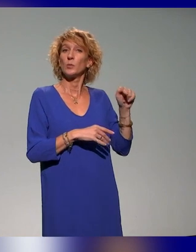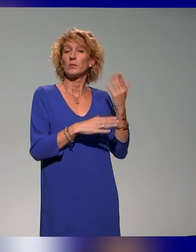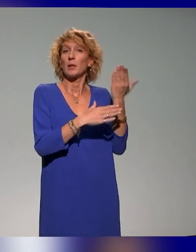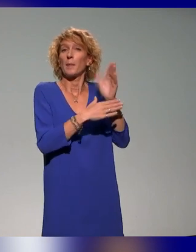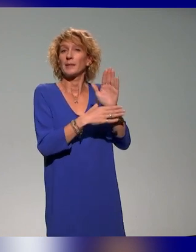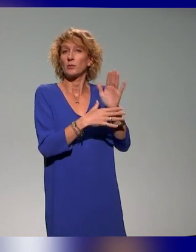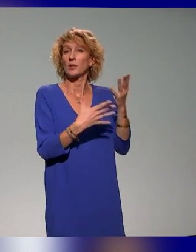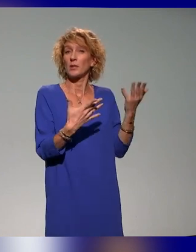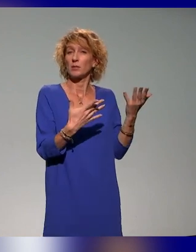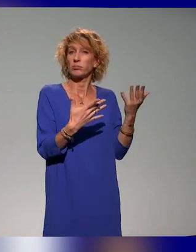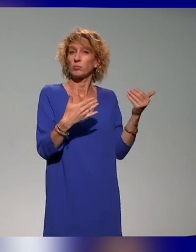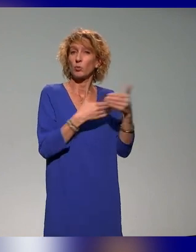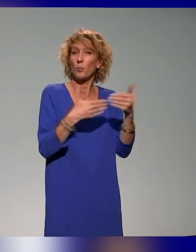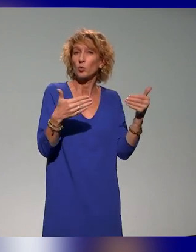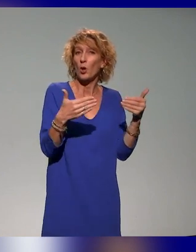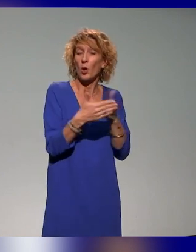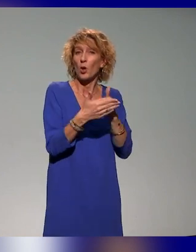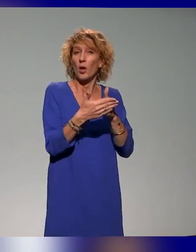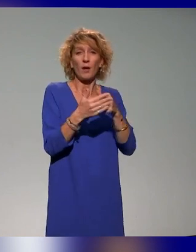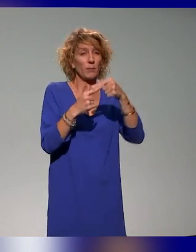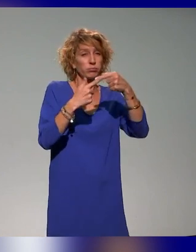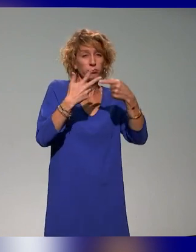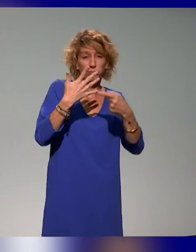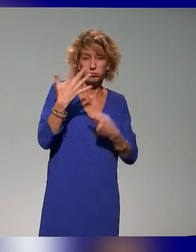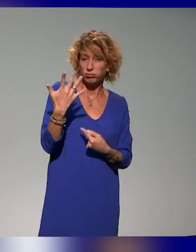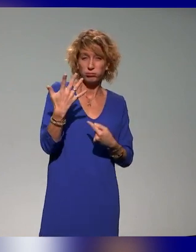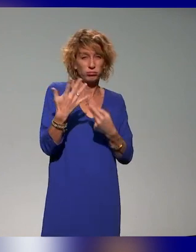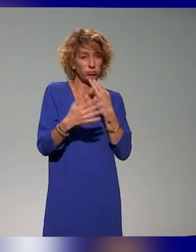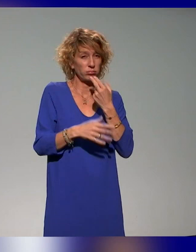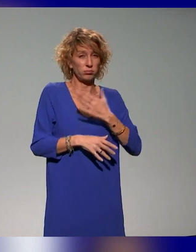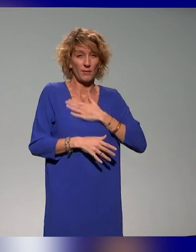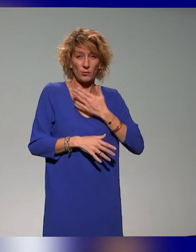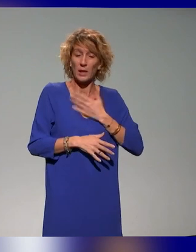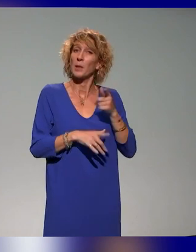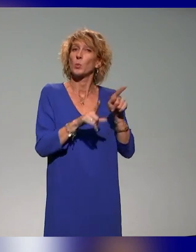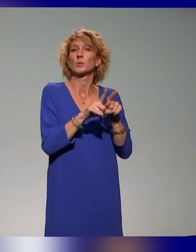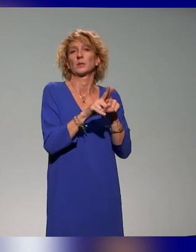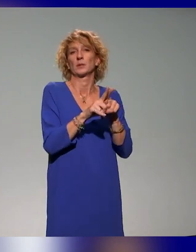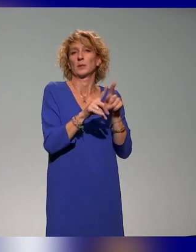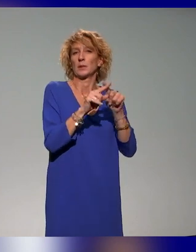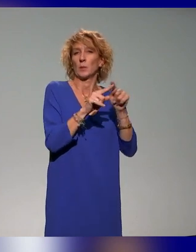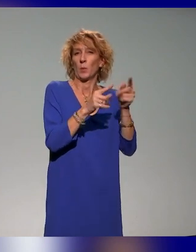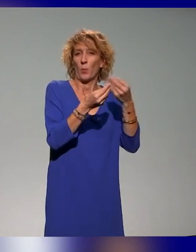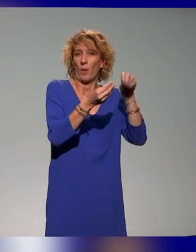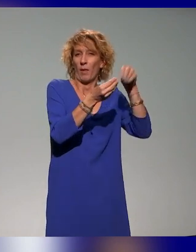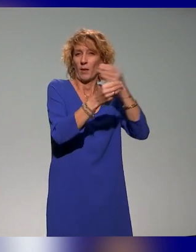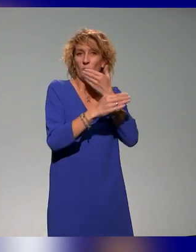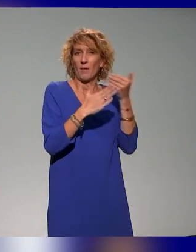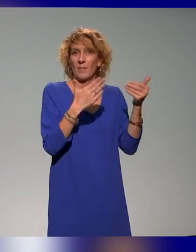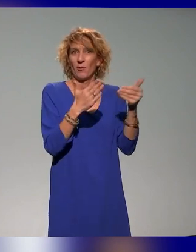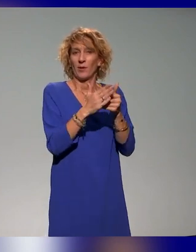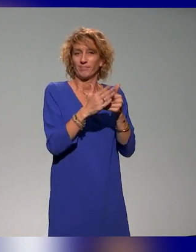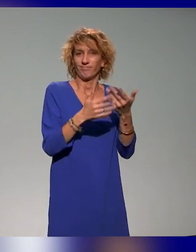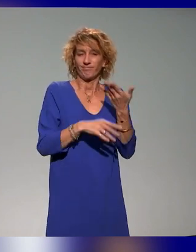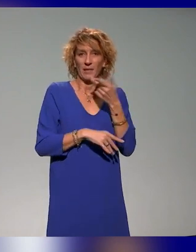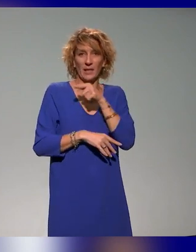Moodle, avec toutes ses qualités, mais aussi les petites améliorations qu'on a pu apporter. Et pour bien faire, eh bien, Julie